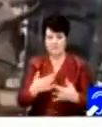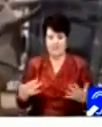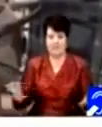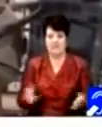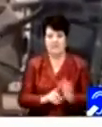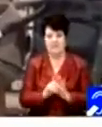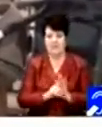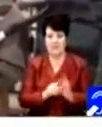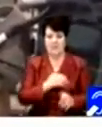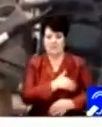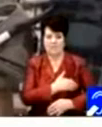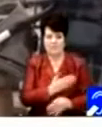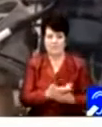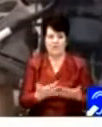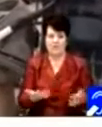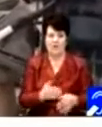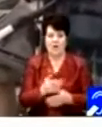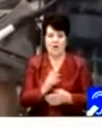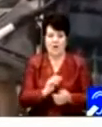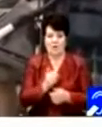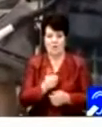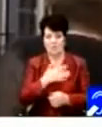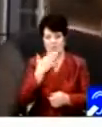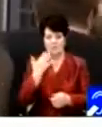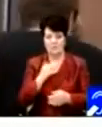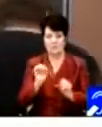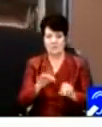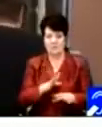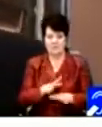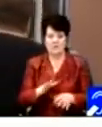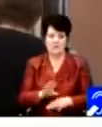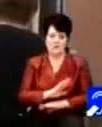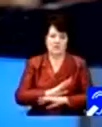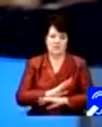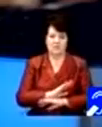conjunctivită. Urmările sunt foarte grave, care pot duce la sechele pe viață sau chiar deces.